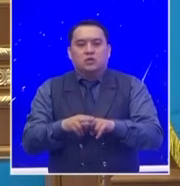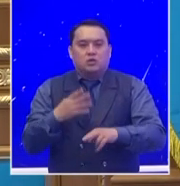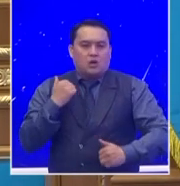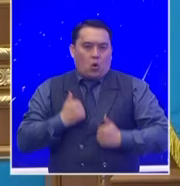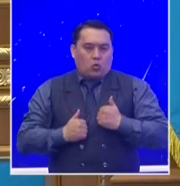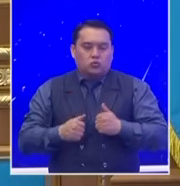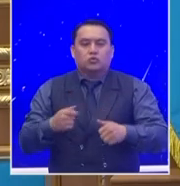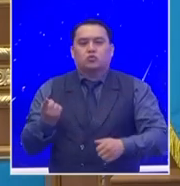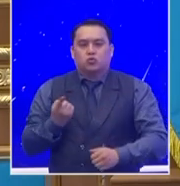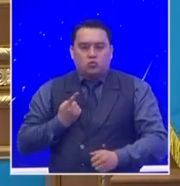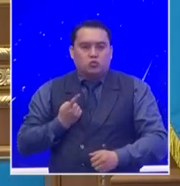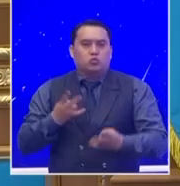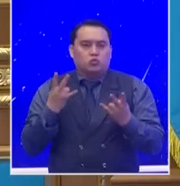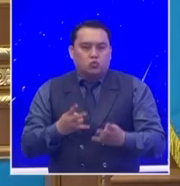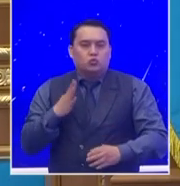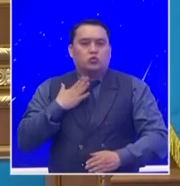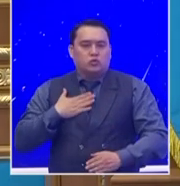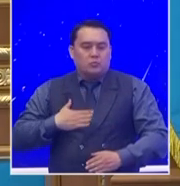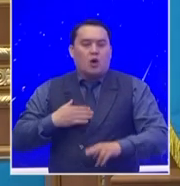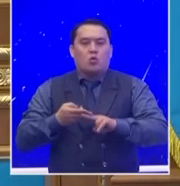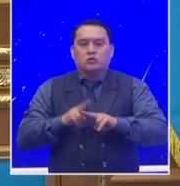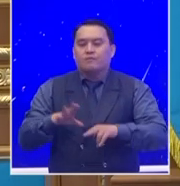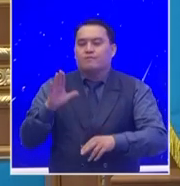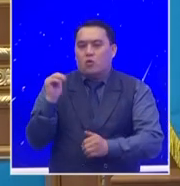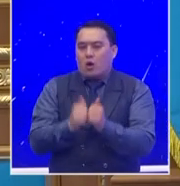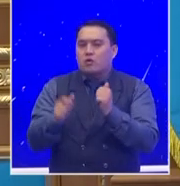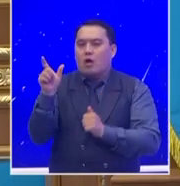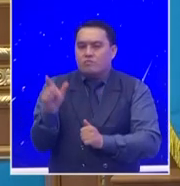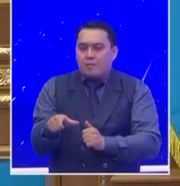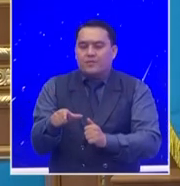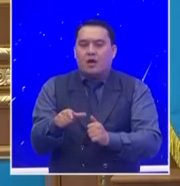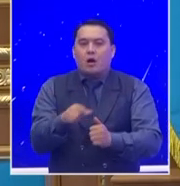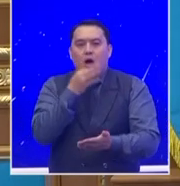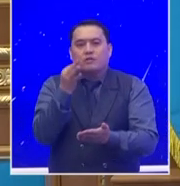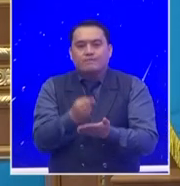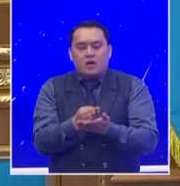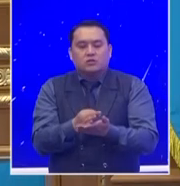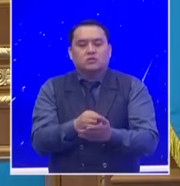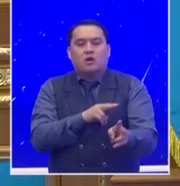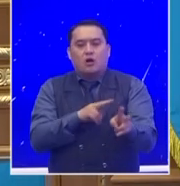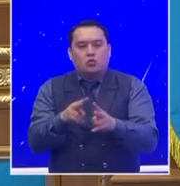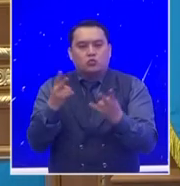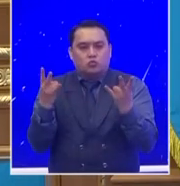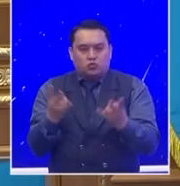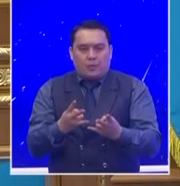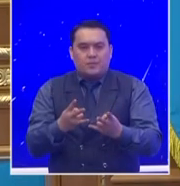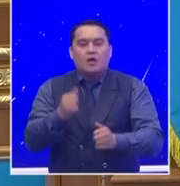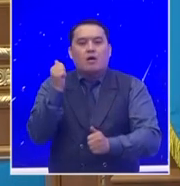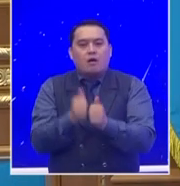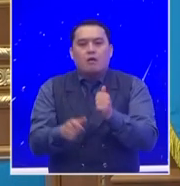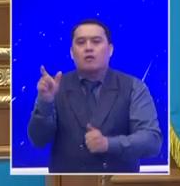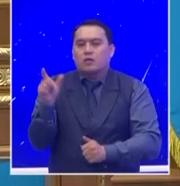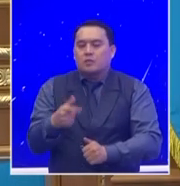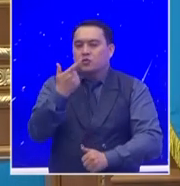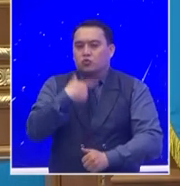керек. Енгізілген шектеулерге әр азамат жауапкершілікпен қарауы тиіс. Әр адам